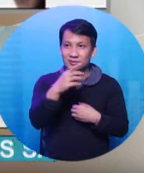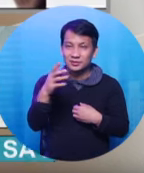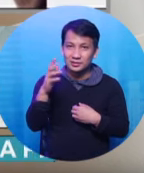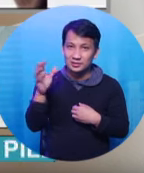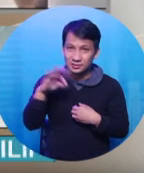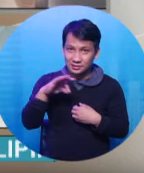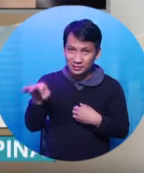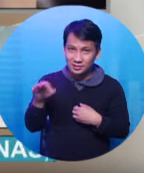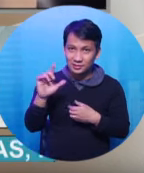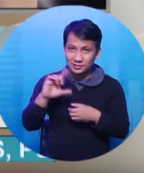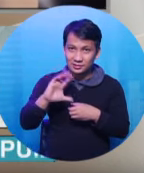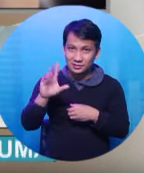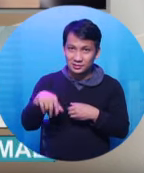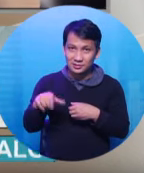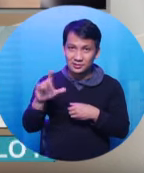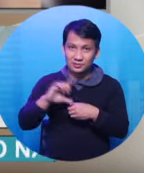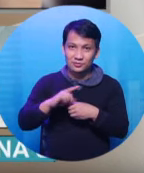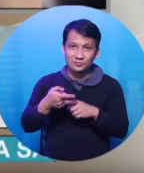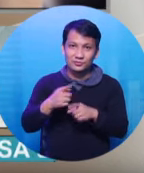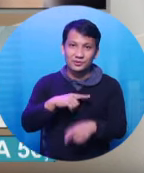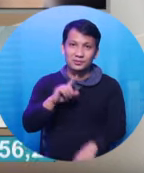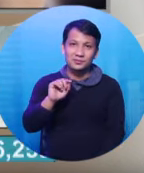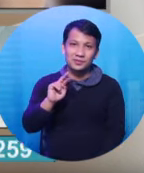peso load mula sa TNT.